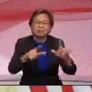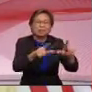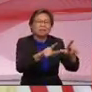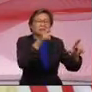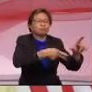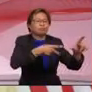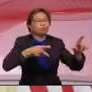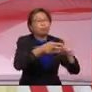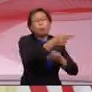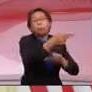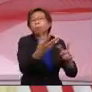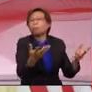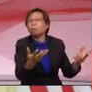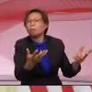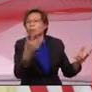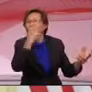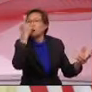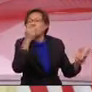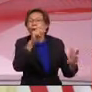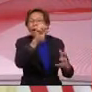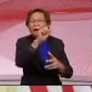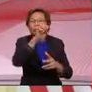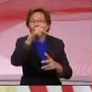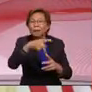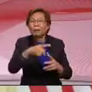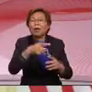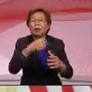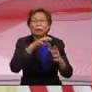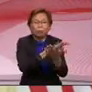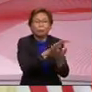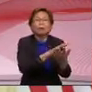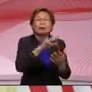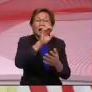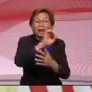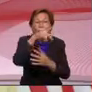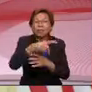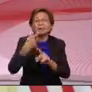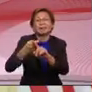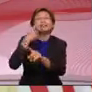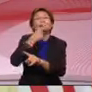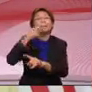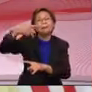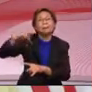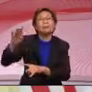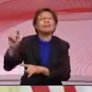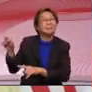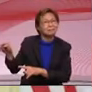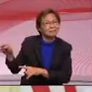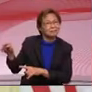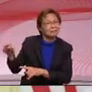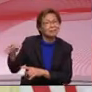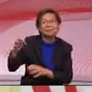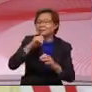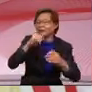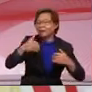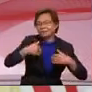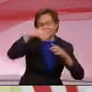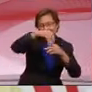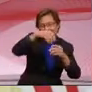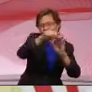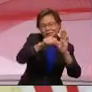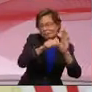lakukan. Kerana SOP itu dikeluarkan oleh pihak berkuasa tempatan. Walaupun tidak ada dalam akta, tapi mereka